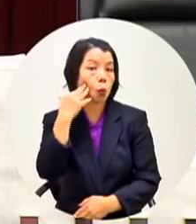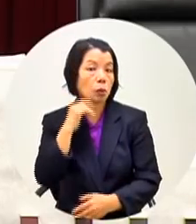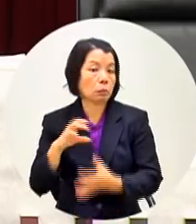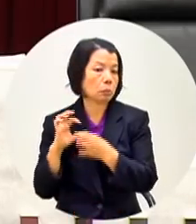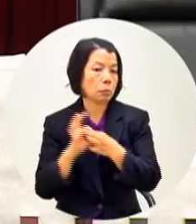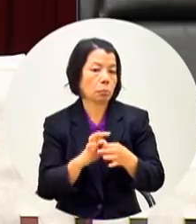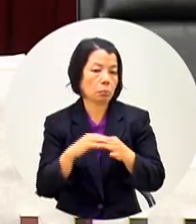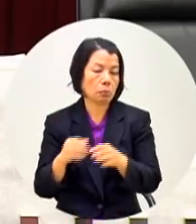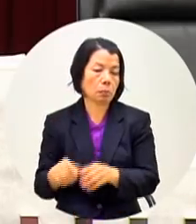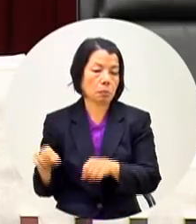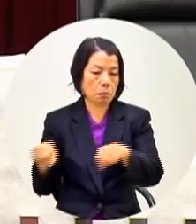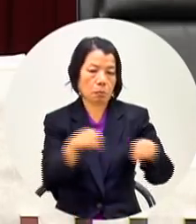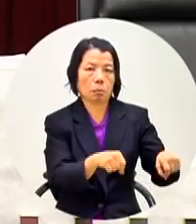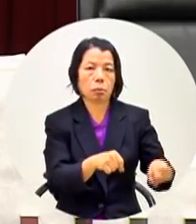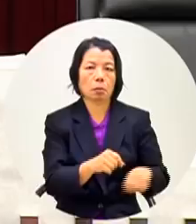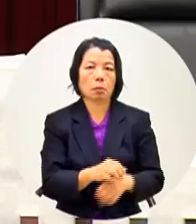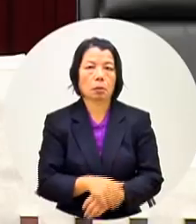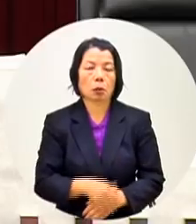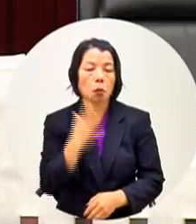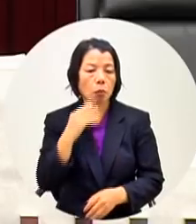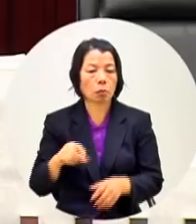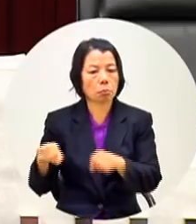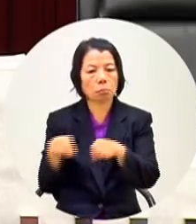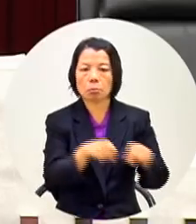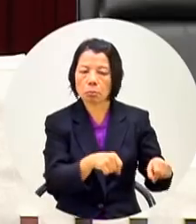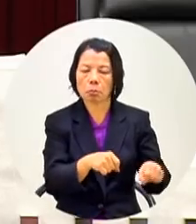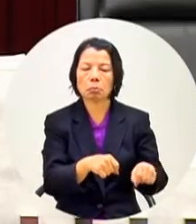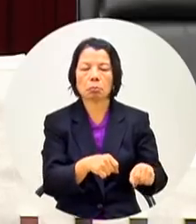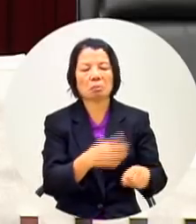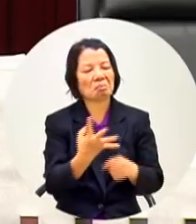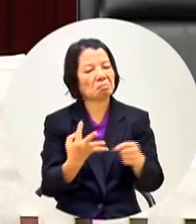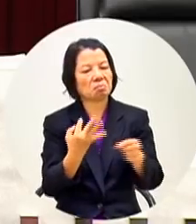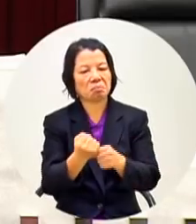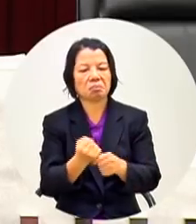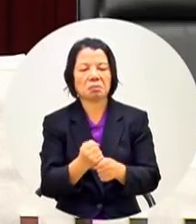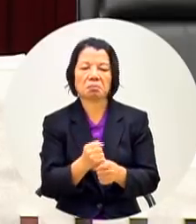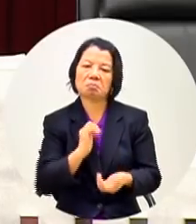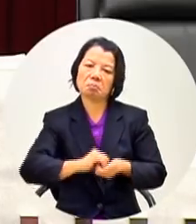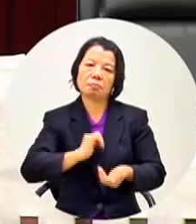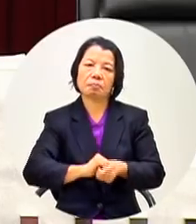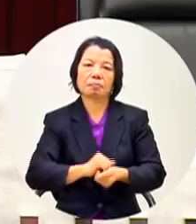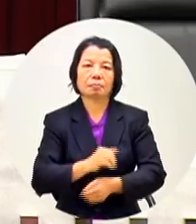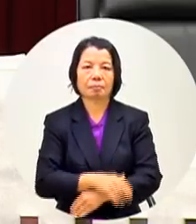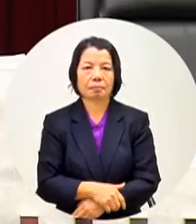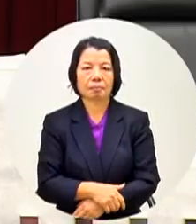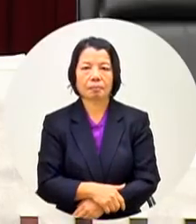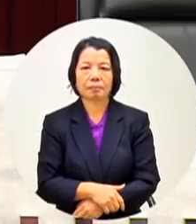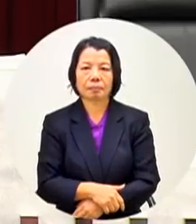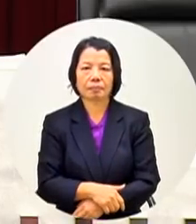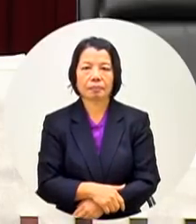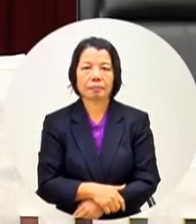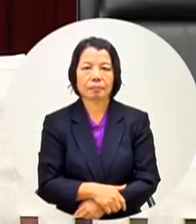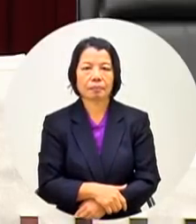嘛，唔知影，对不对啦？啊，那个吴怡珍议员呐、啊，